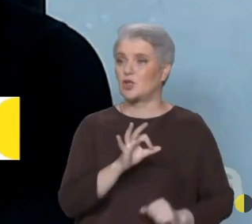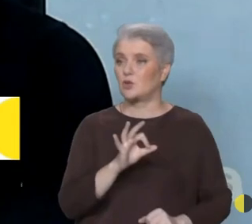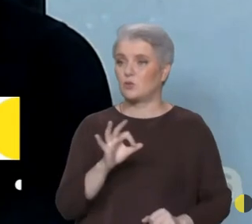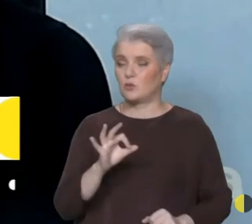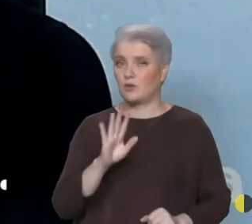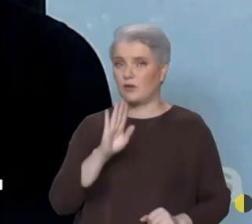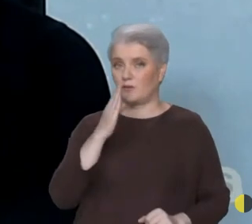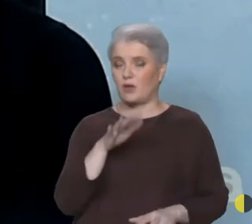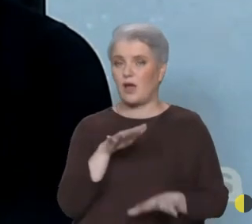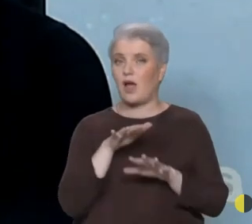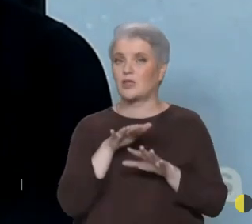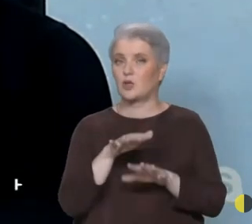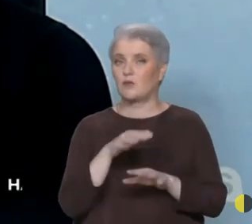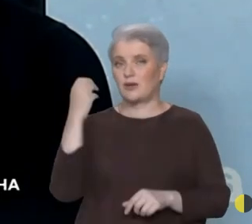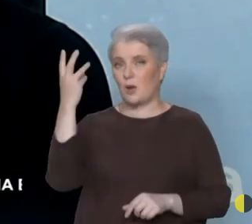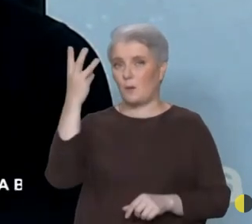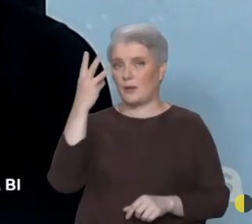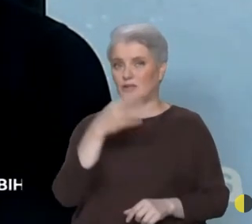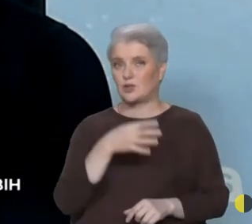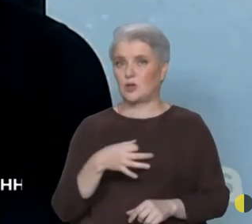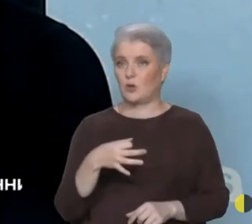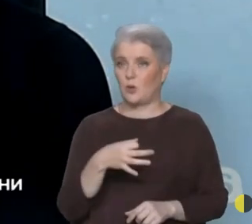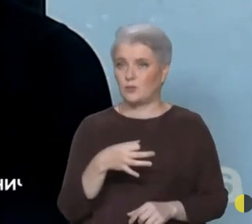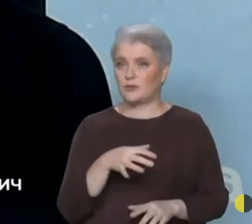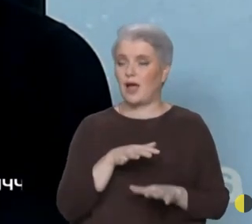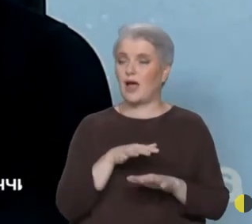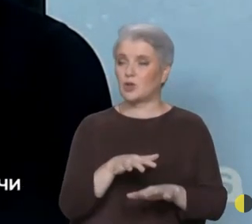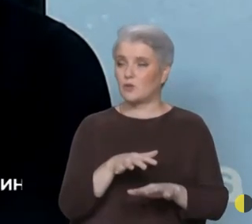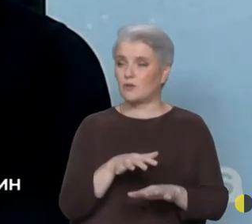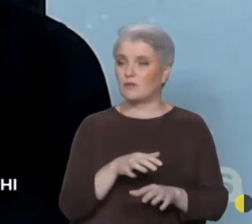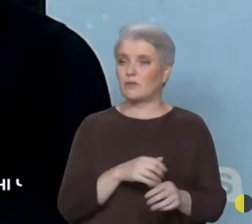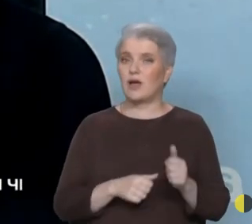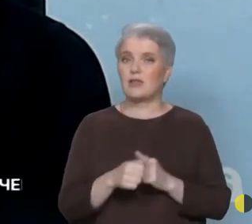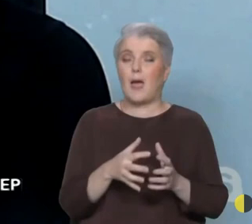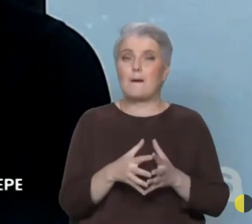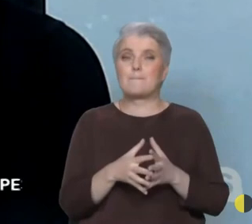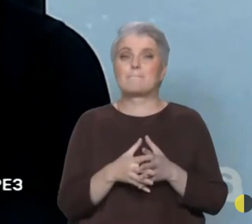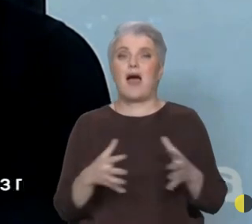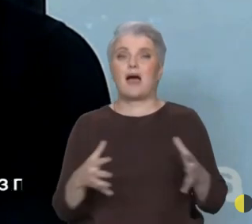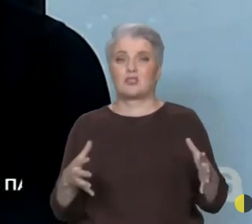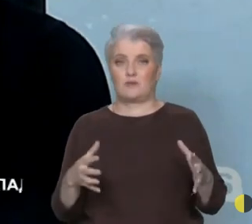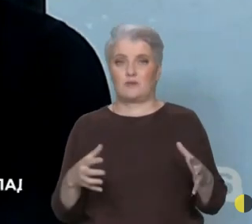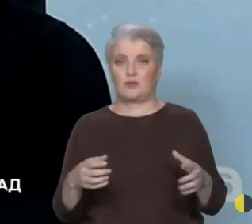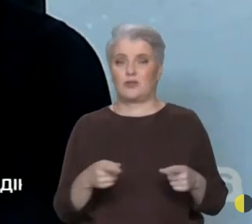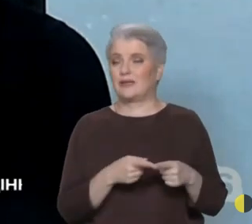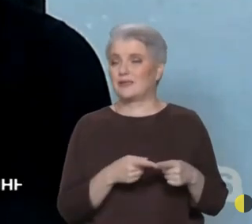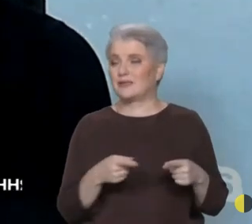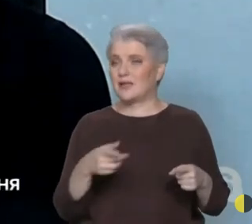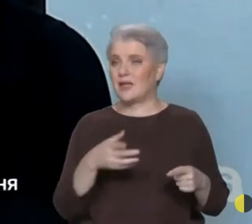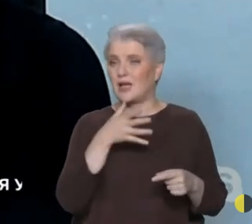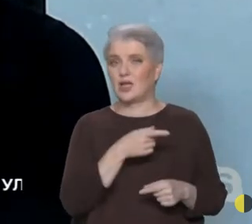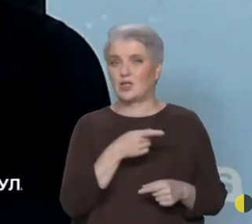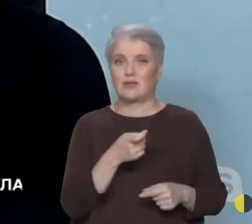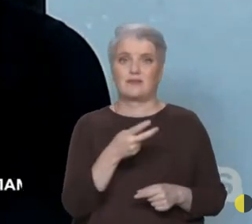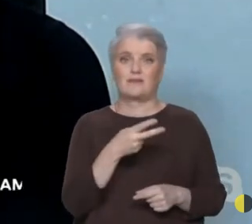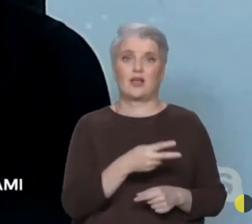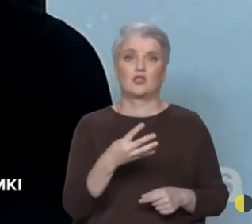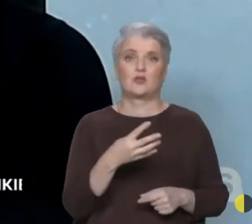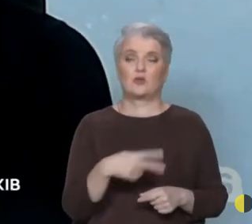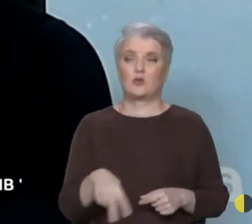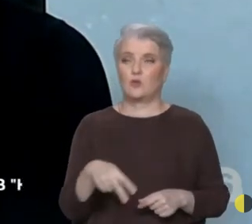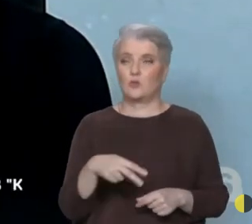18-19:00, ворог атакував Хмельницьку область, причому атакував, напевно, наймасовіше за час з 24